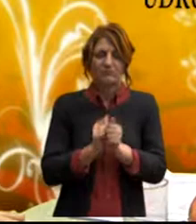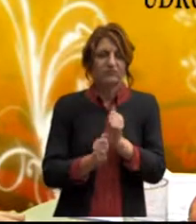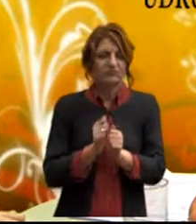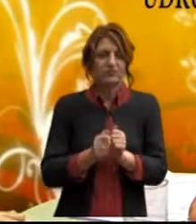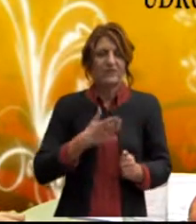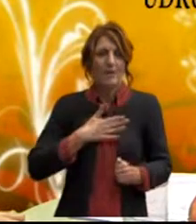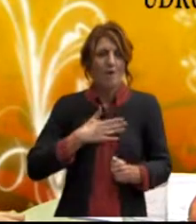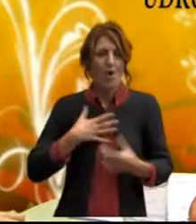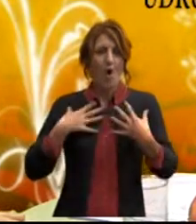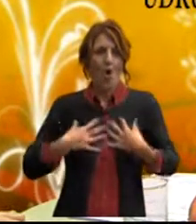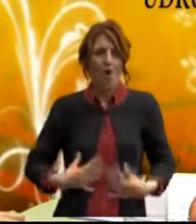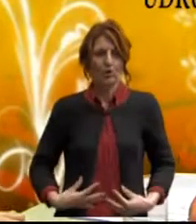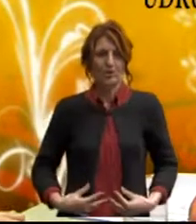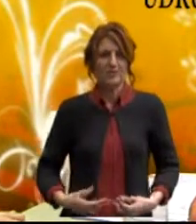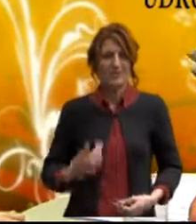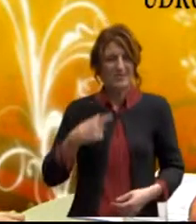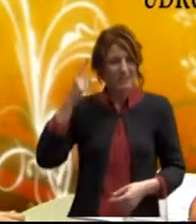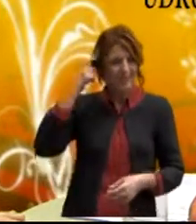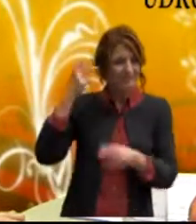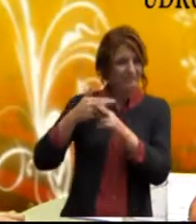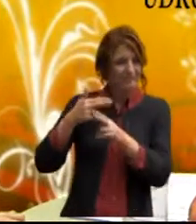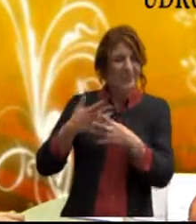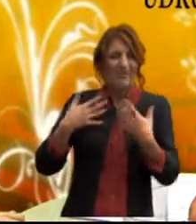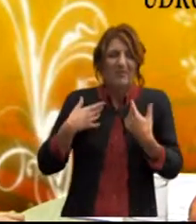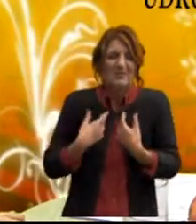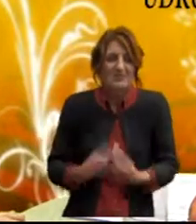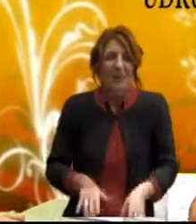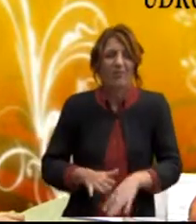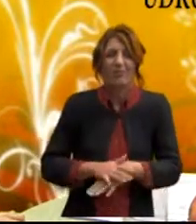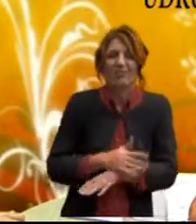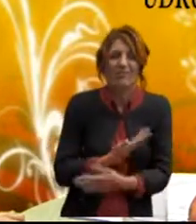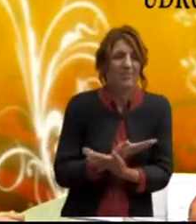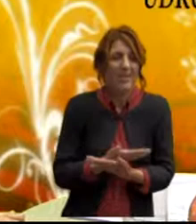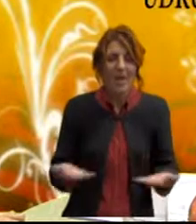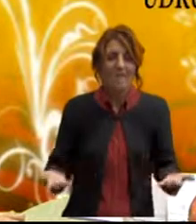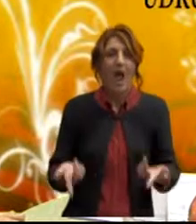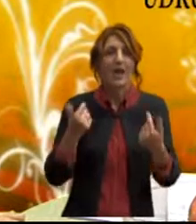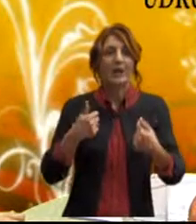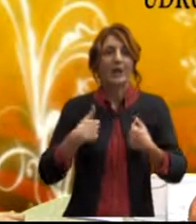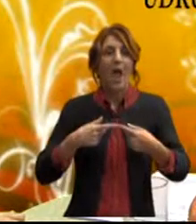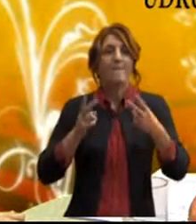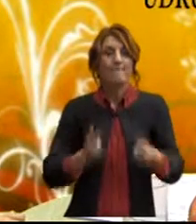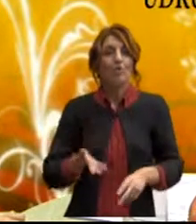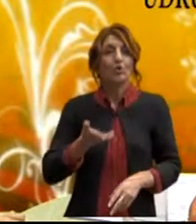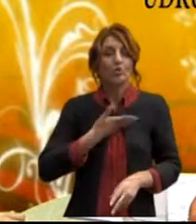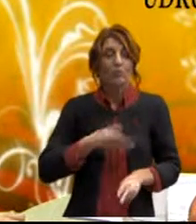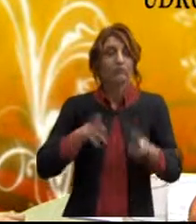organizam. Ja sam sada depresivna, mentalno slaba, ne mogu ništa. Međutim, ja apsolutno mogu oboljeti